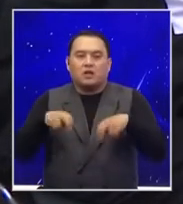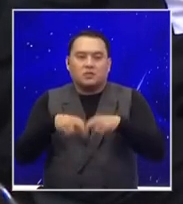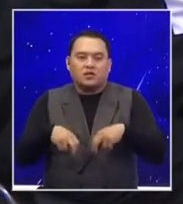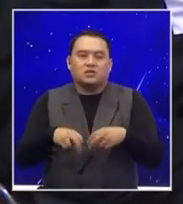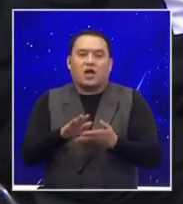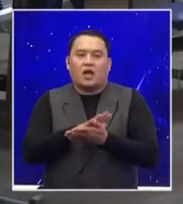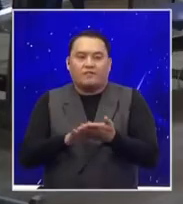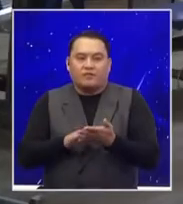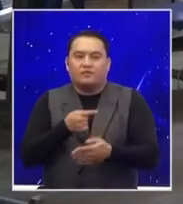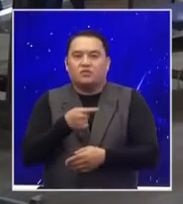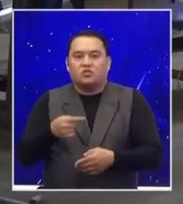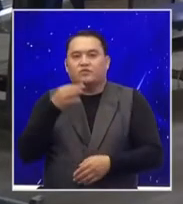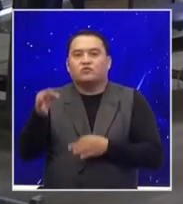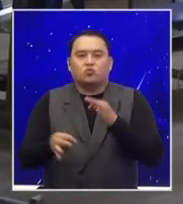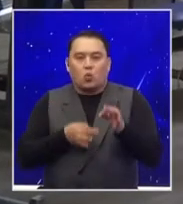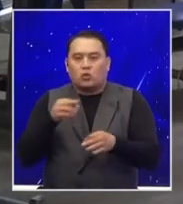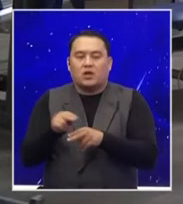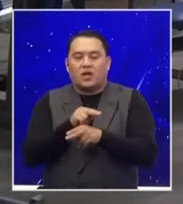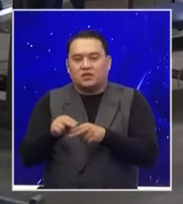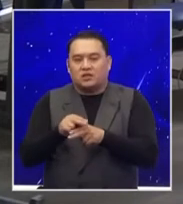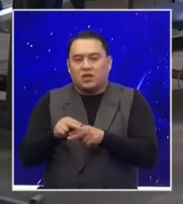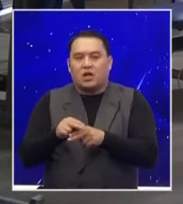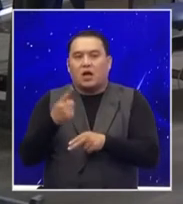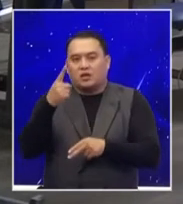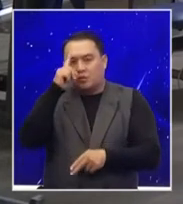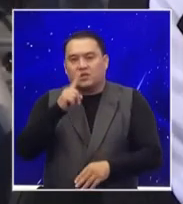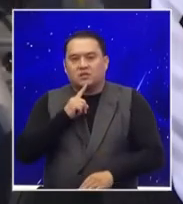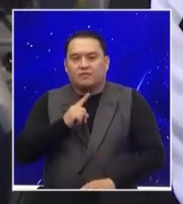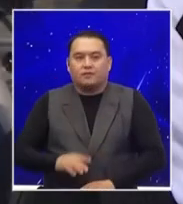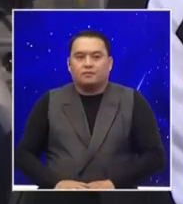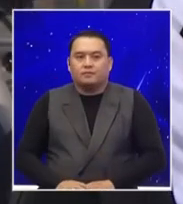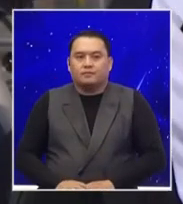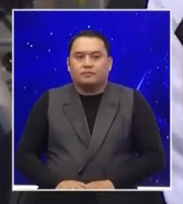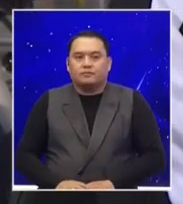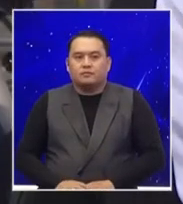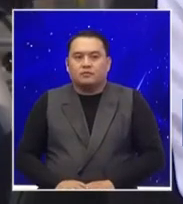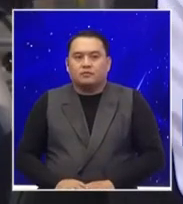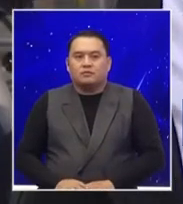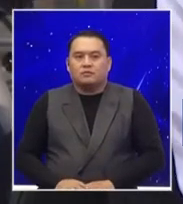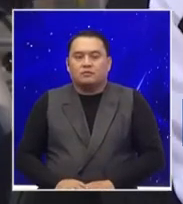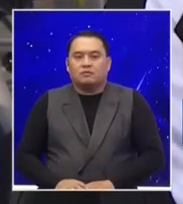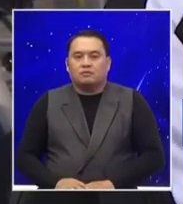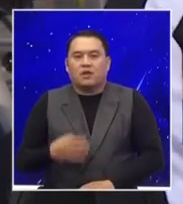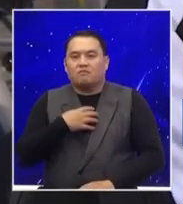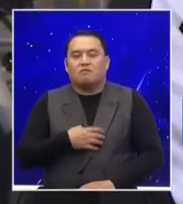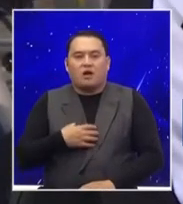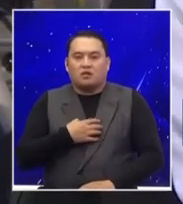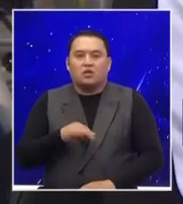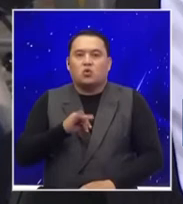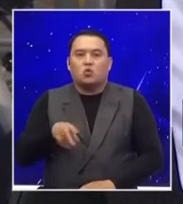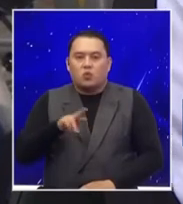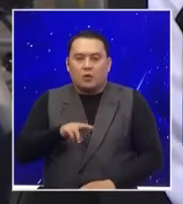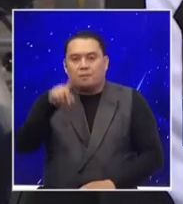заявок осуществляется в течение суток. Курс лечения составляет 1 месяц. Один из важных событий – с июля месяца у нас теперь